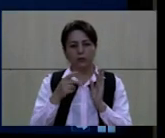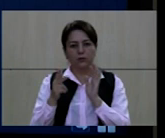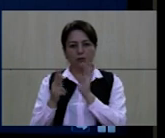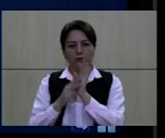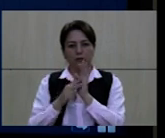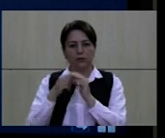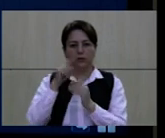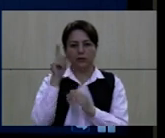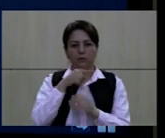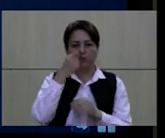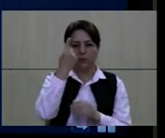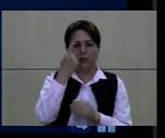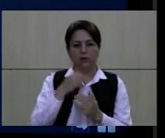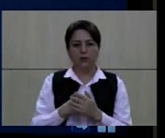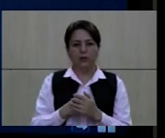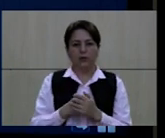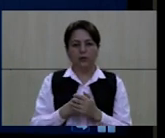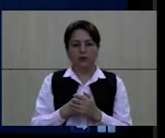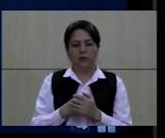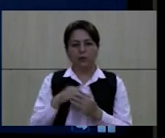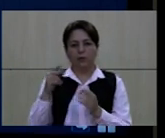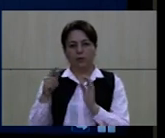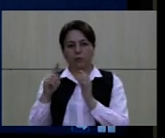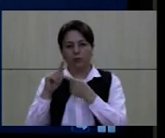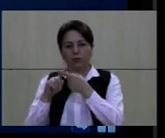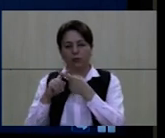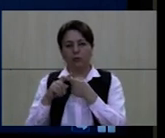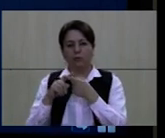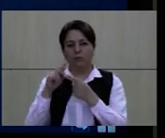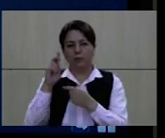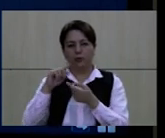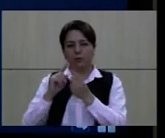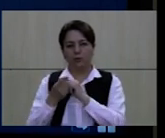6.8 dan 1 qo'shu B ni o'rniga